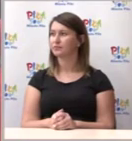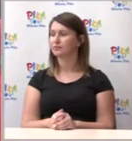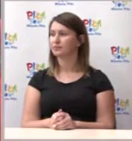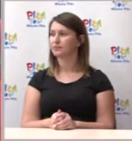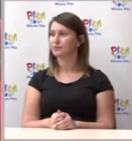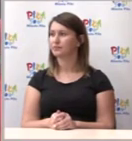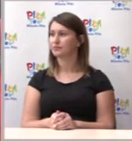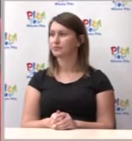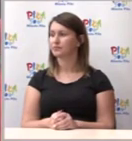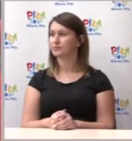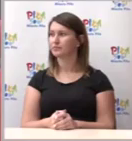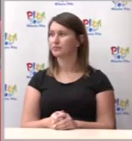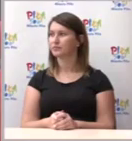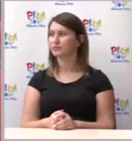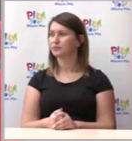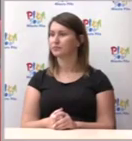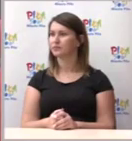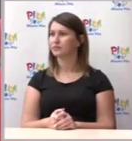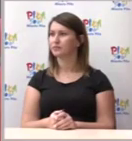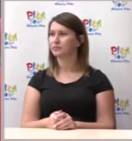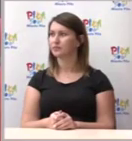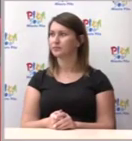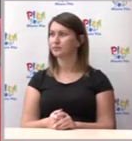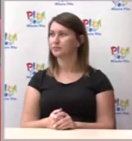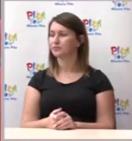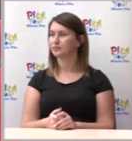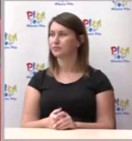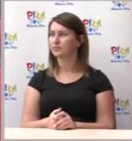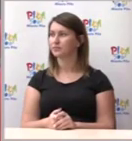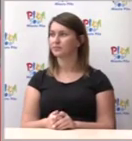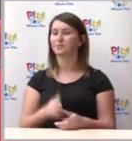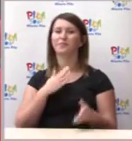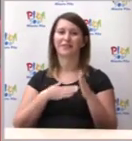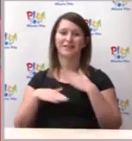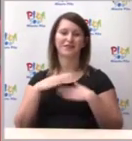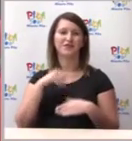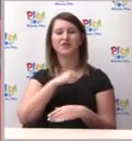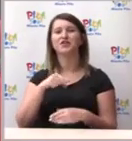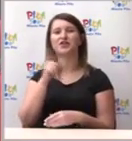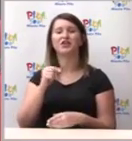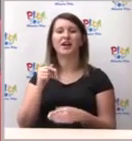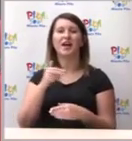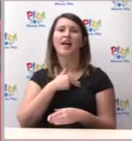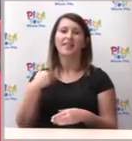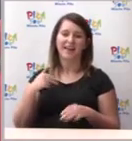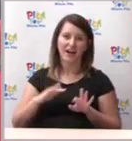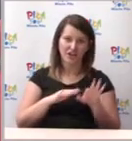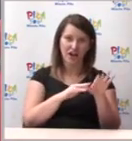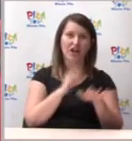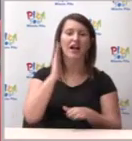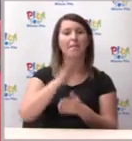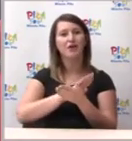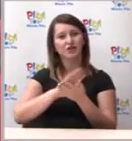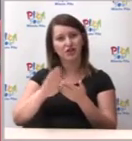będziemy skłonni lobbować, żeby nasza rzeka Gwda dostała znowuż przejrzystości, bo to jest